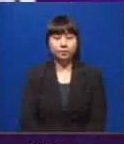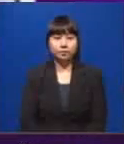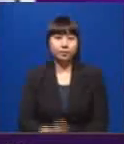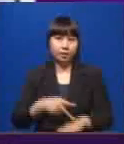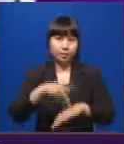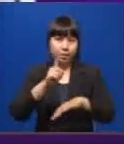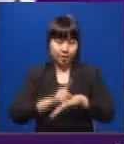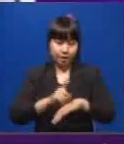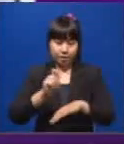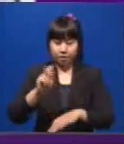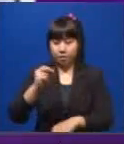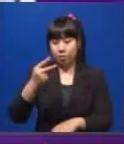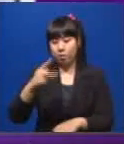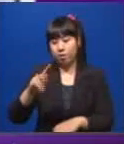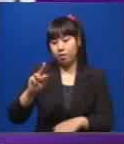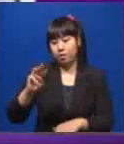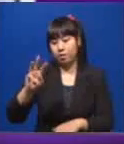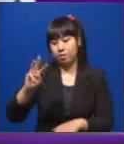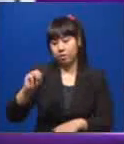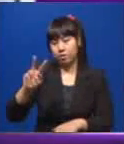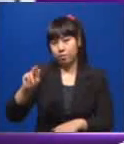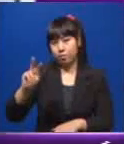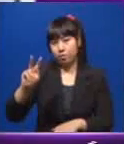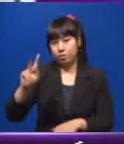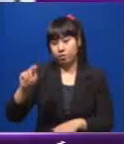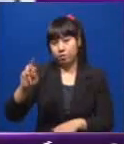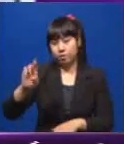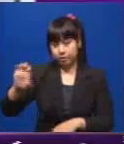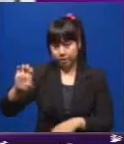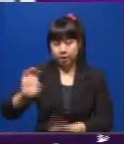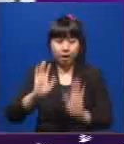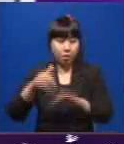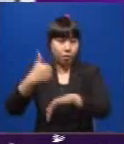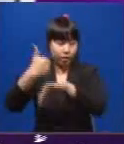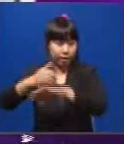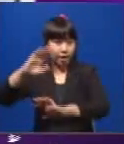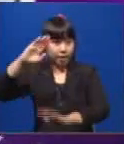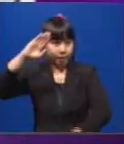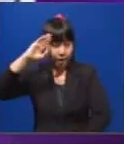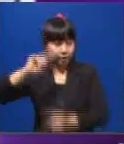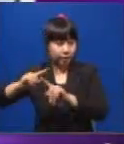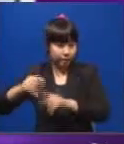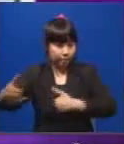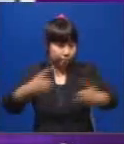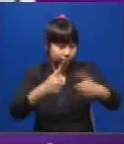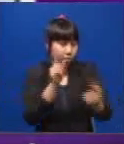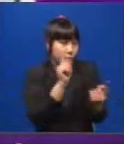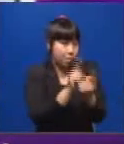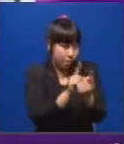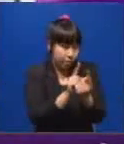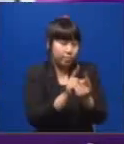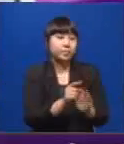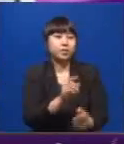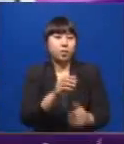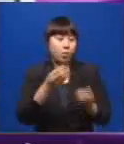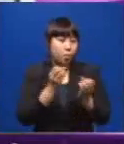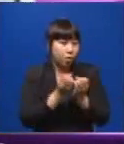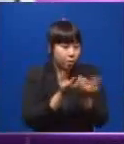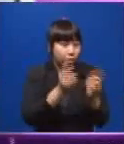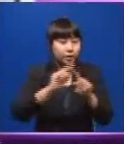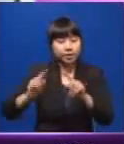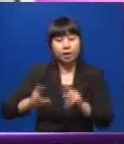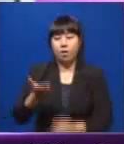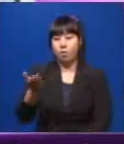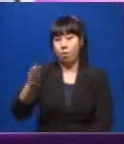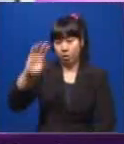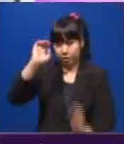ประธานองคมนตรีและรัฐบุรุษให้ผู้บัญชาการเหล่าทัพเข้าอวยพรเนื่องในวันสงกรานต์นะคะโดยขอให้กองทัพและสำนักงานตำรวจแห่งชาติทำหน้า